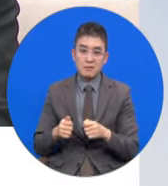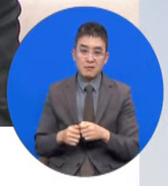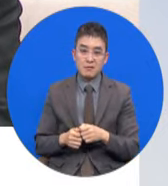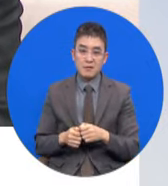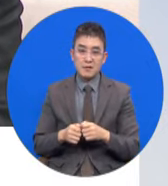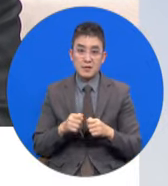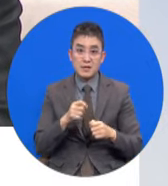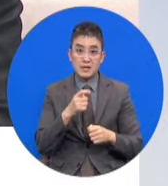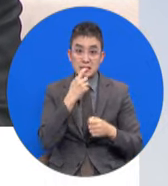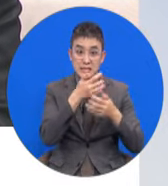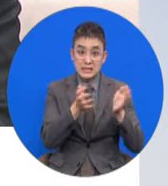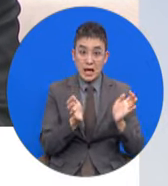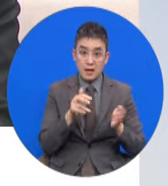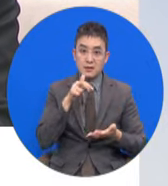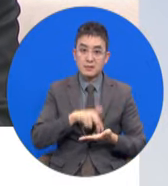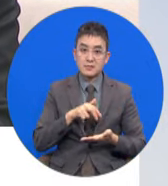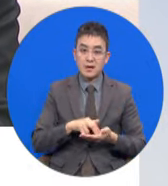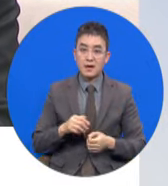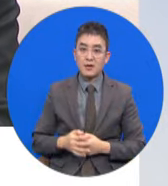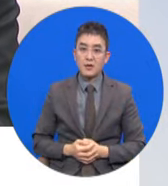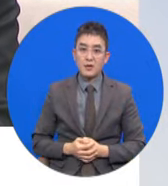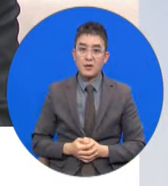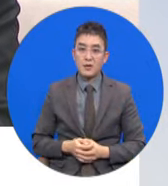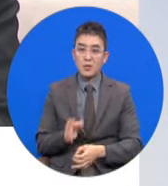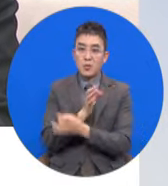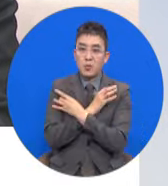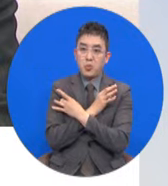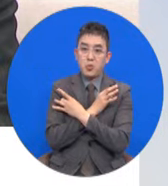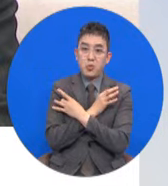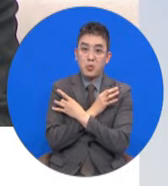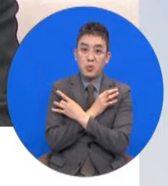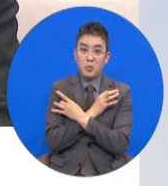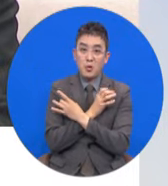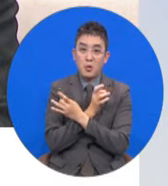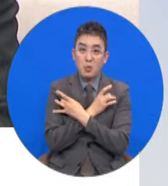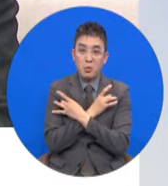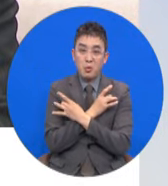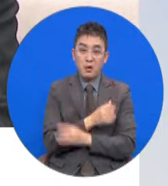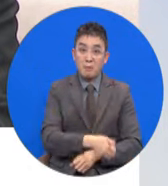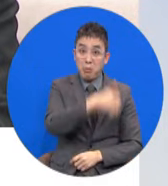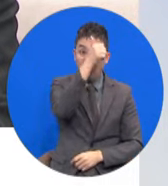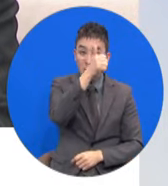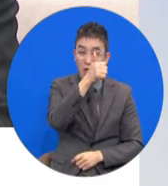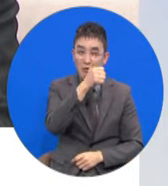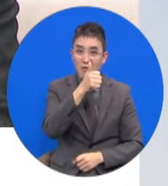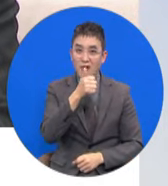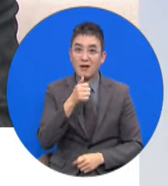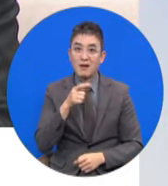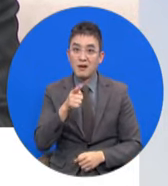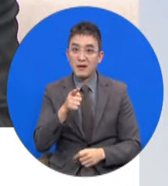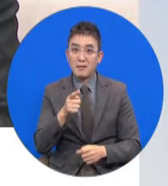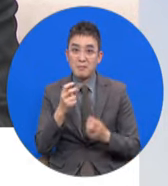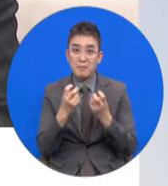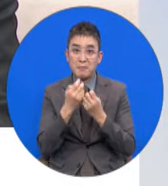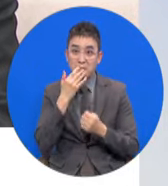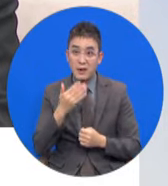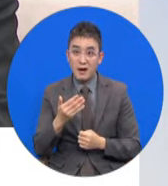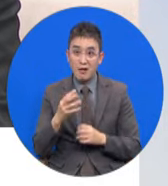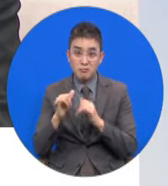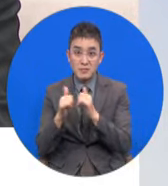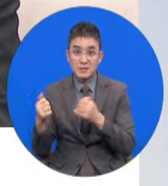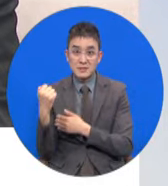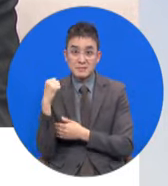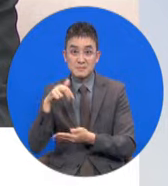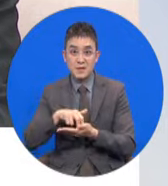내지는 어부지리가 간다면 네. 부산 전체 판세까지도 굉장히 좀 장담치 못할 수 있어요. 민주당 국민의힘